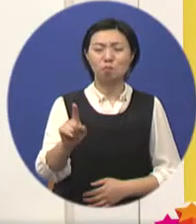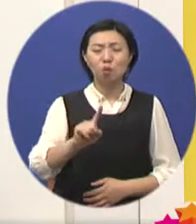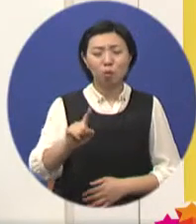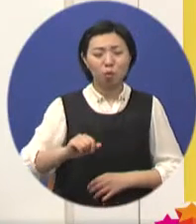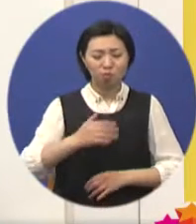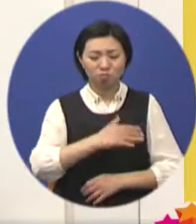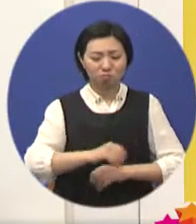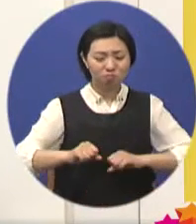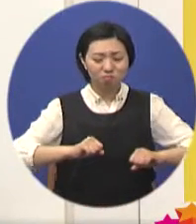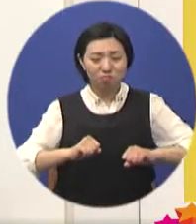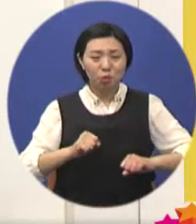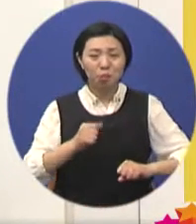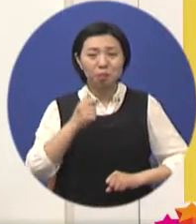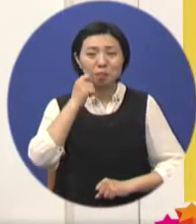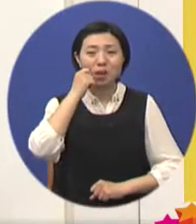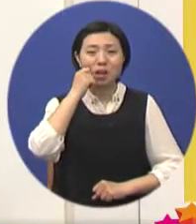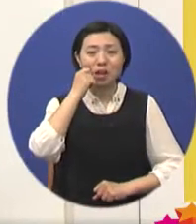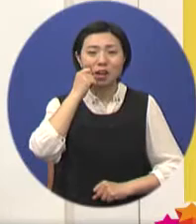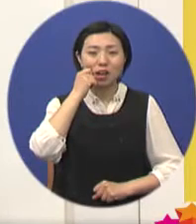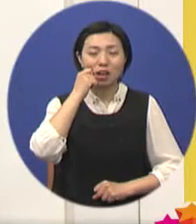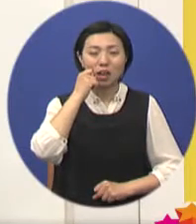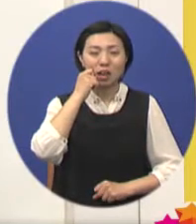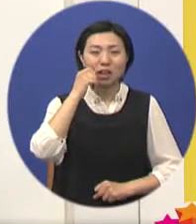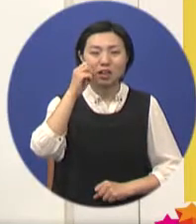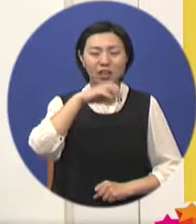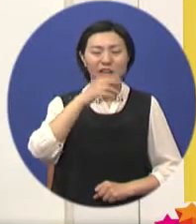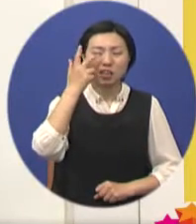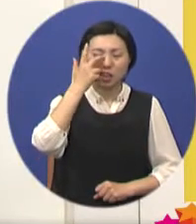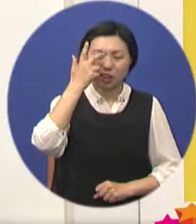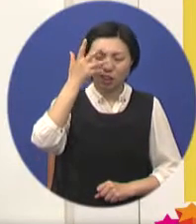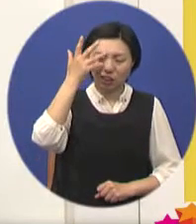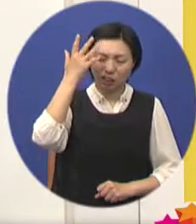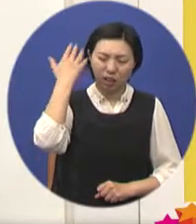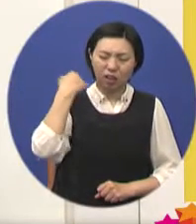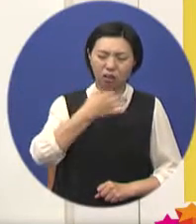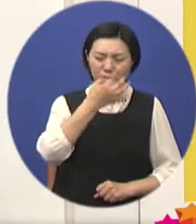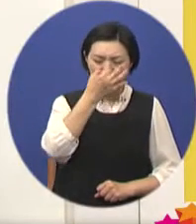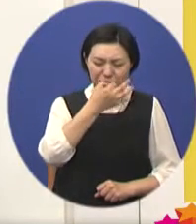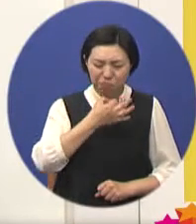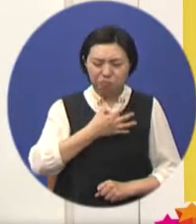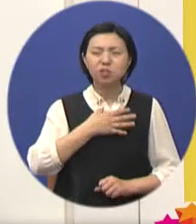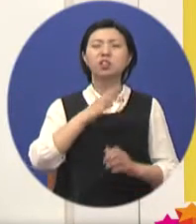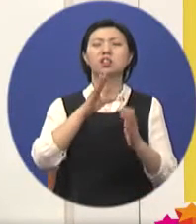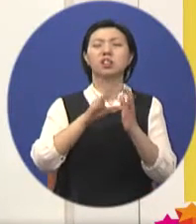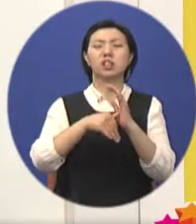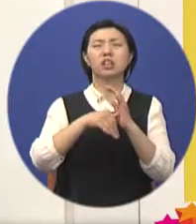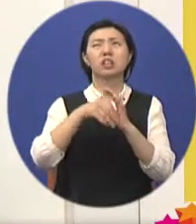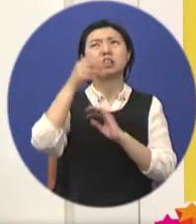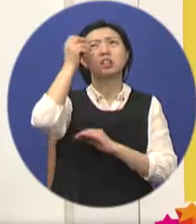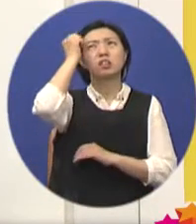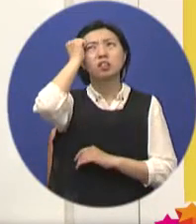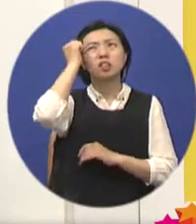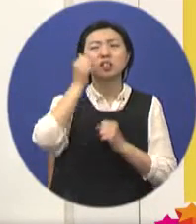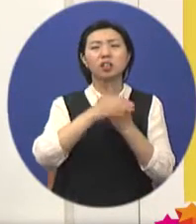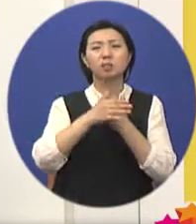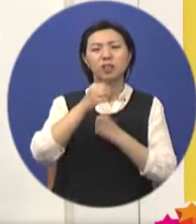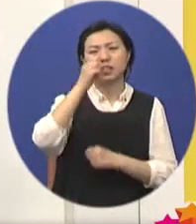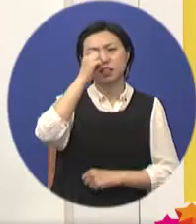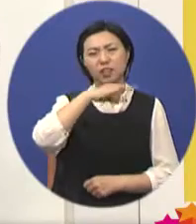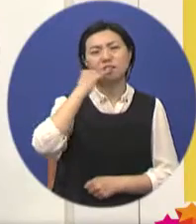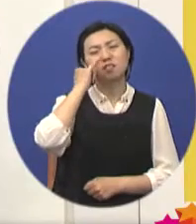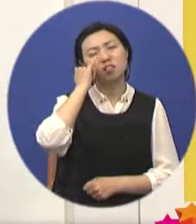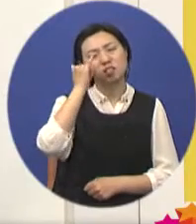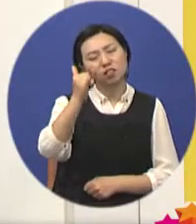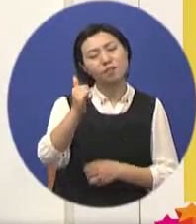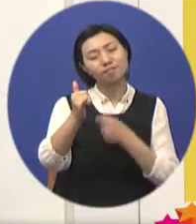모르는데 네. 그냥 옛날에 너무나 힘들게 산 생각이 나가지고 네. 그래서 한번 그냥 해보고 싶어서